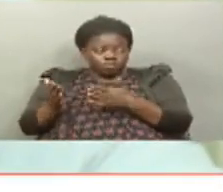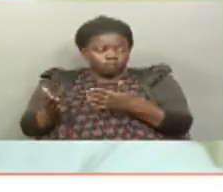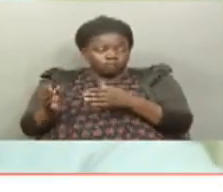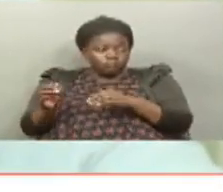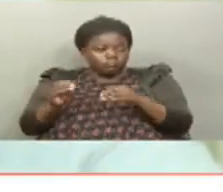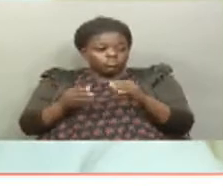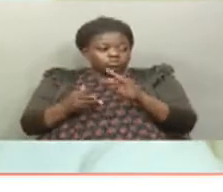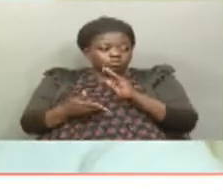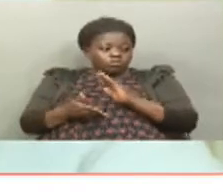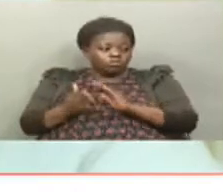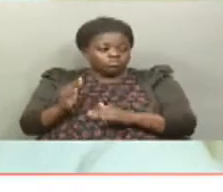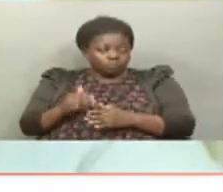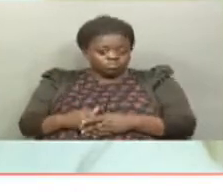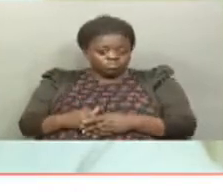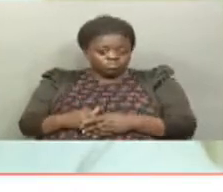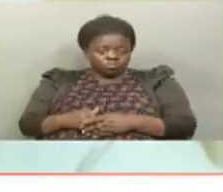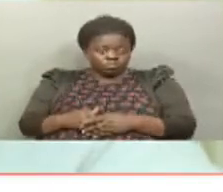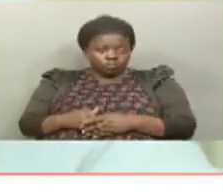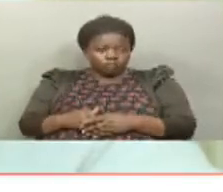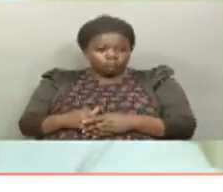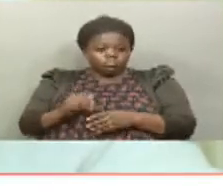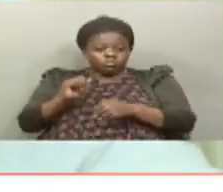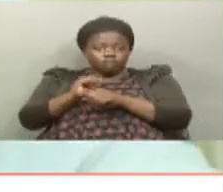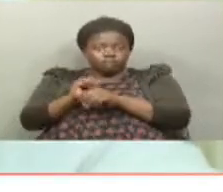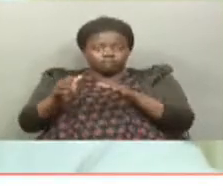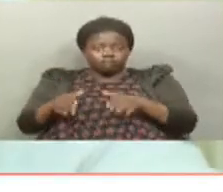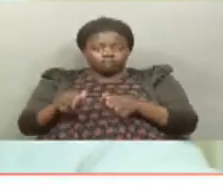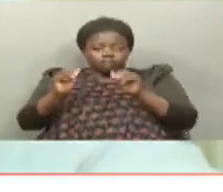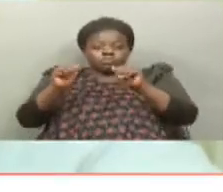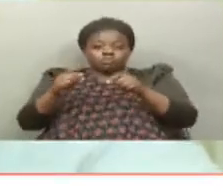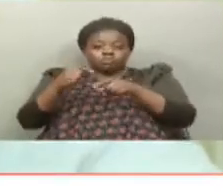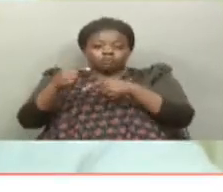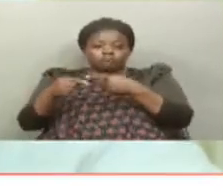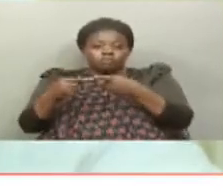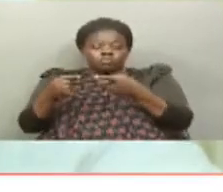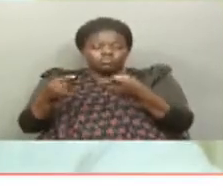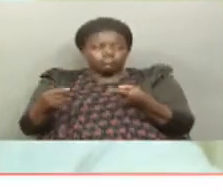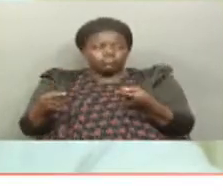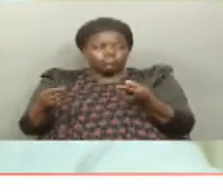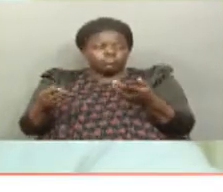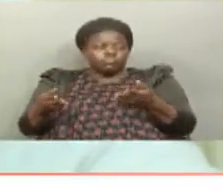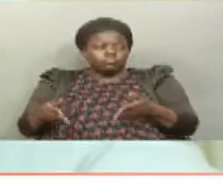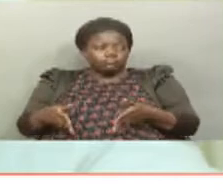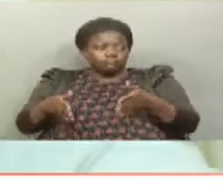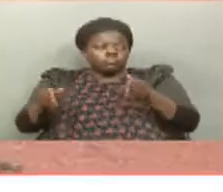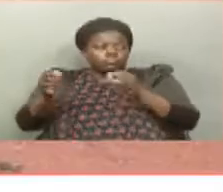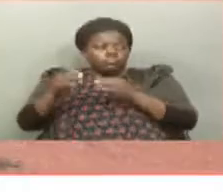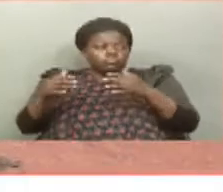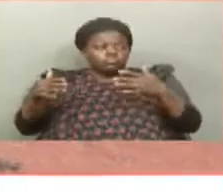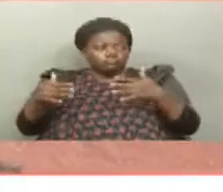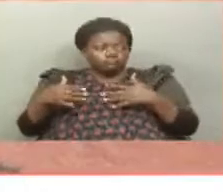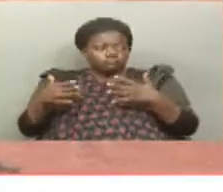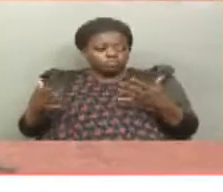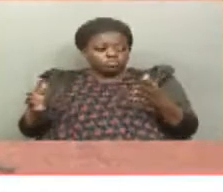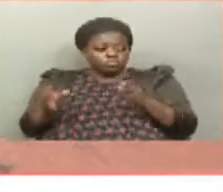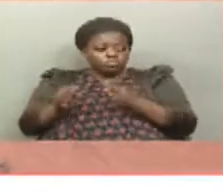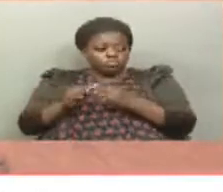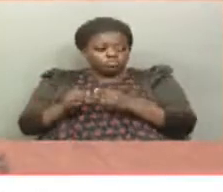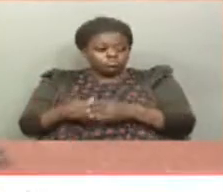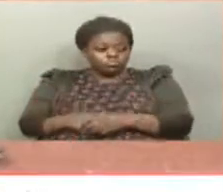tigaggibwawo mu mangu abakozi b'oluguudo awo basobole okugenda mu maaso n'okola oluguudo nga tewali kibatiisatiisa fiona